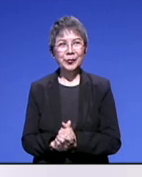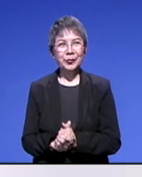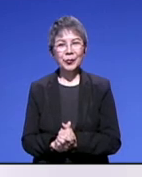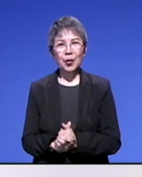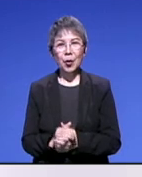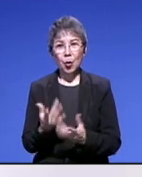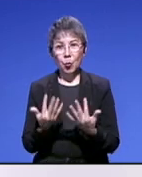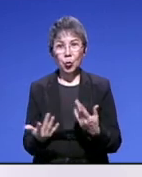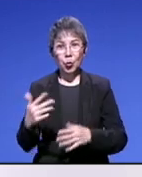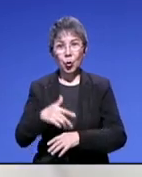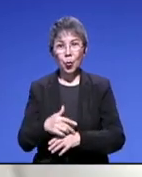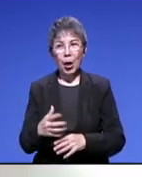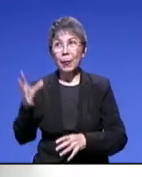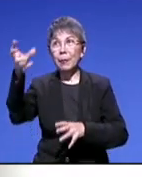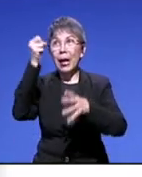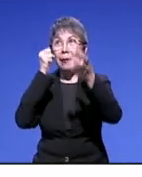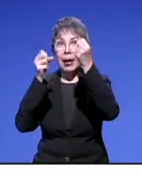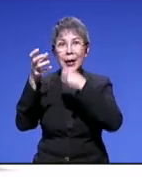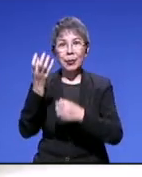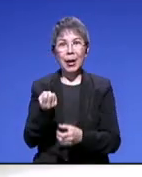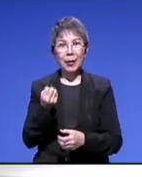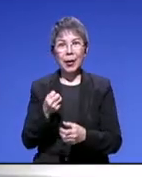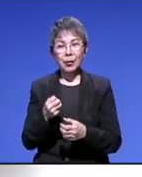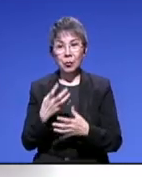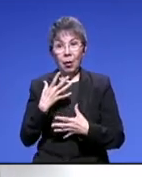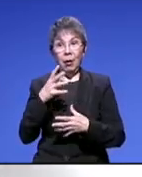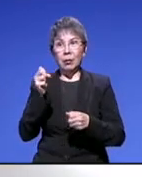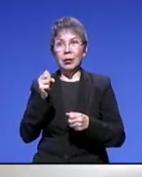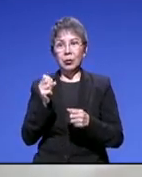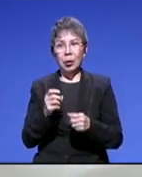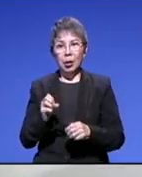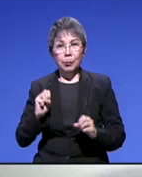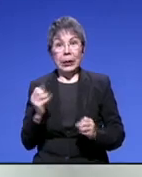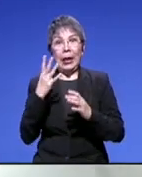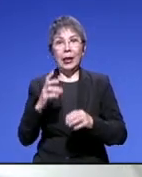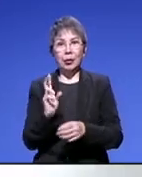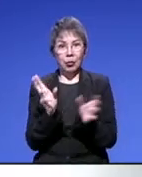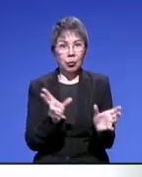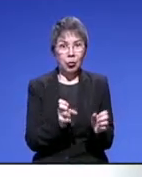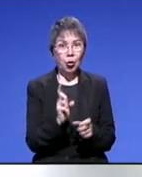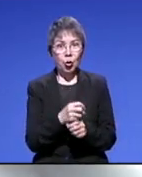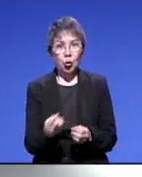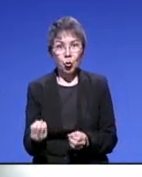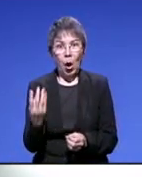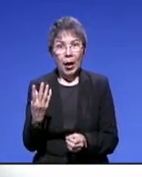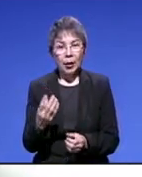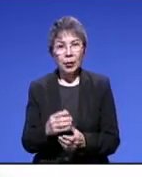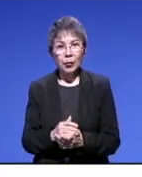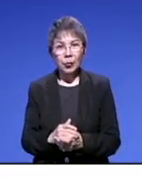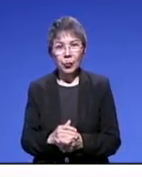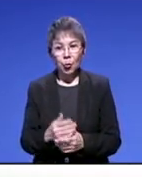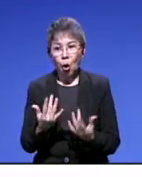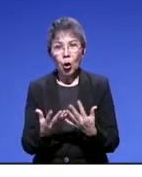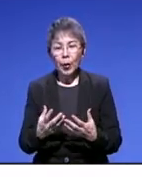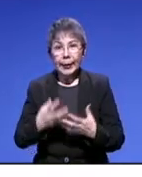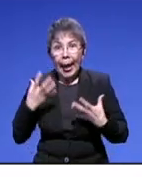Saat para penumpang mulai mengambil barang-barang, kalajengking ini tiba-tiba muncul. Para penumpang sempat menekan tombol pertolongan kepada petugas